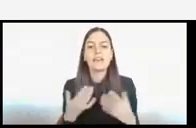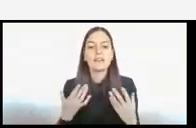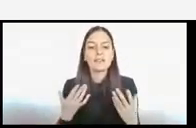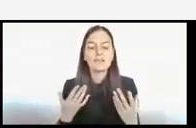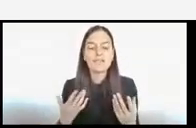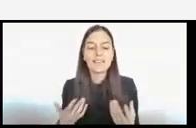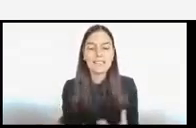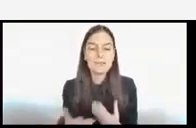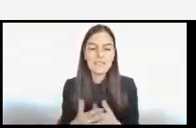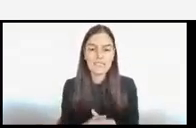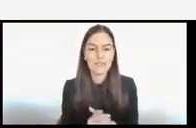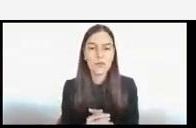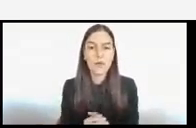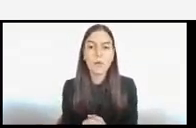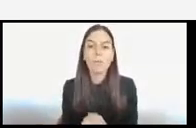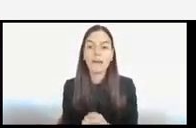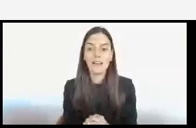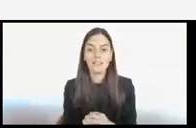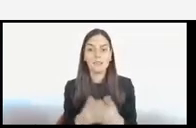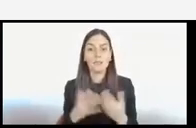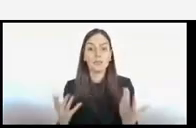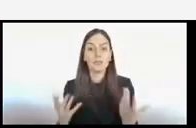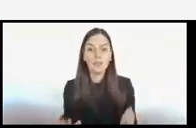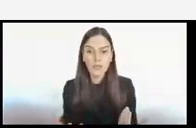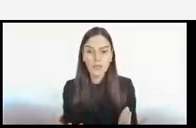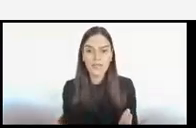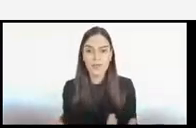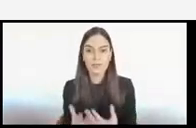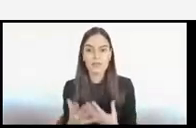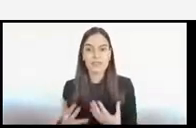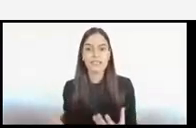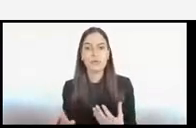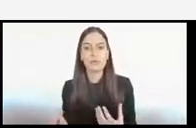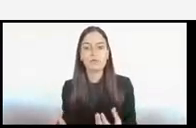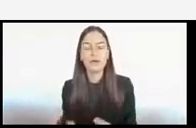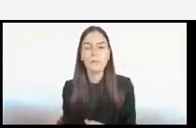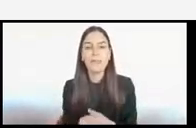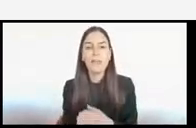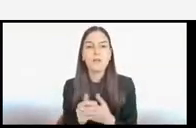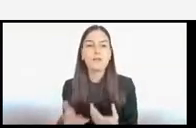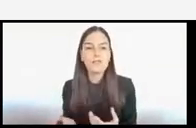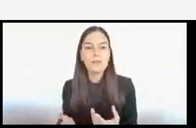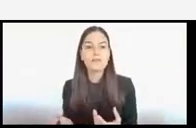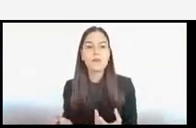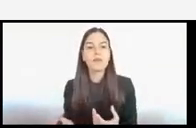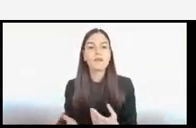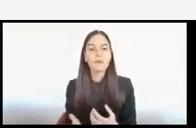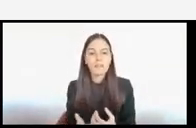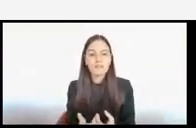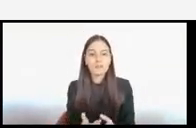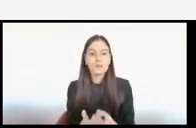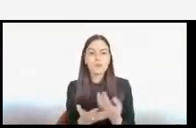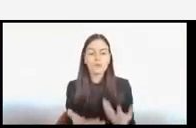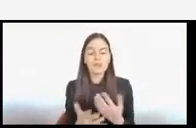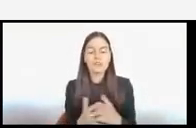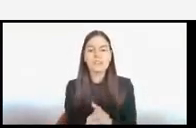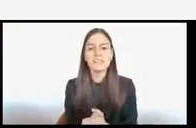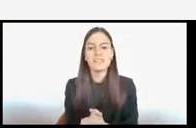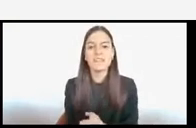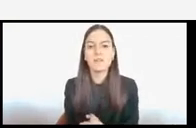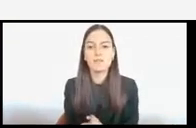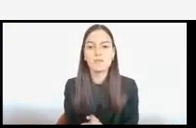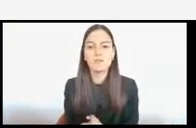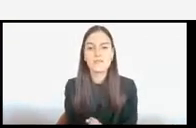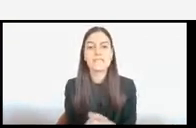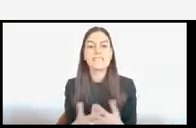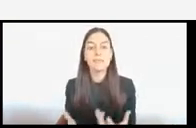aller jusqu'à 10 700 euros par année, donc non négligeable. Ça, c'est le premier point. Le deuxième point où la location nue et donc la